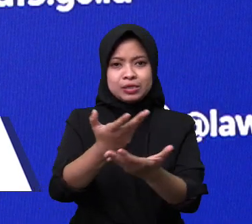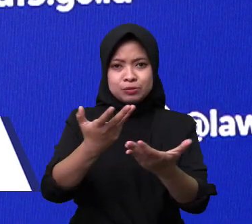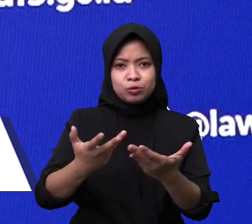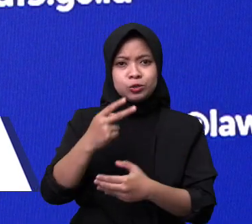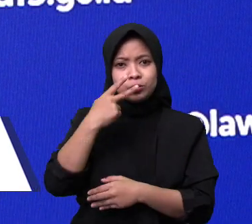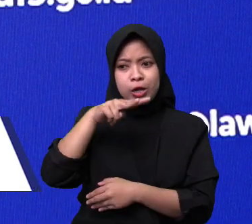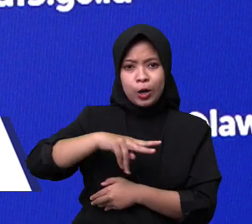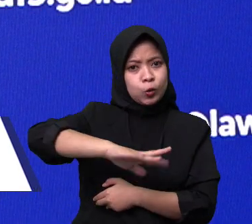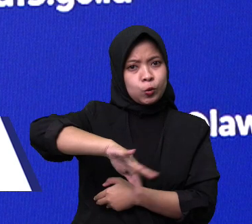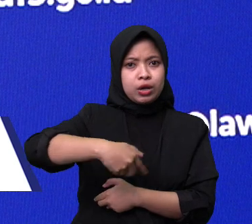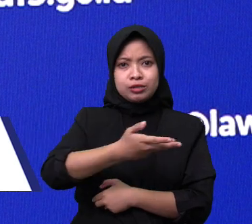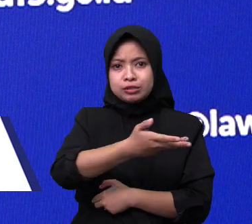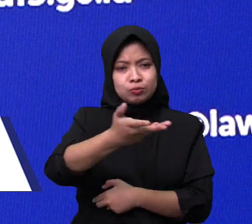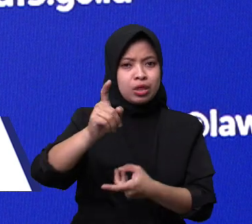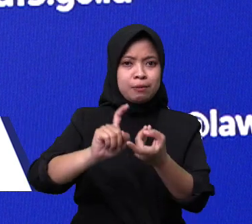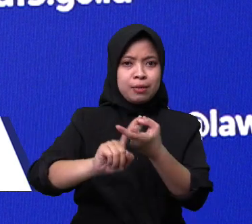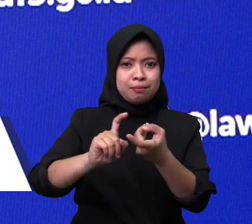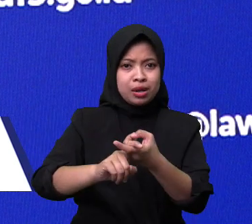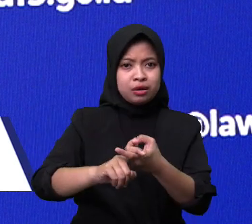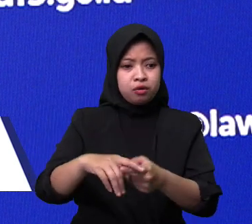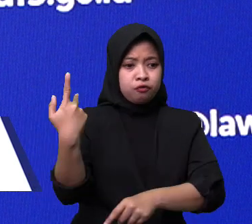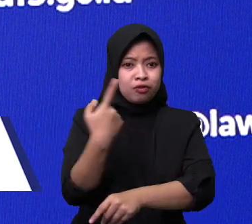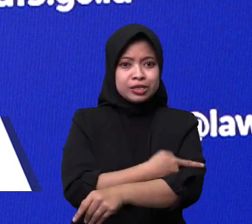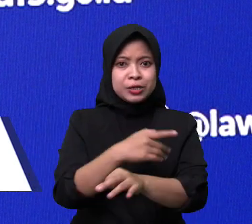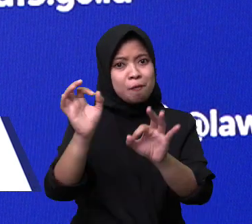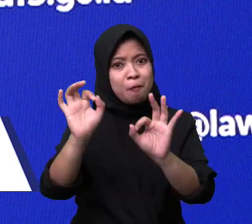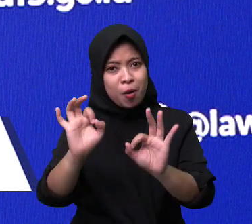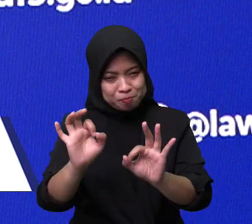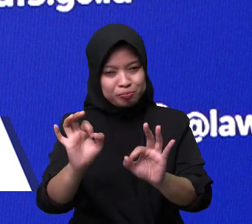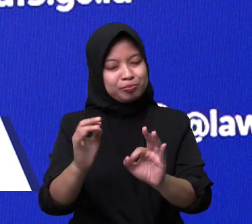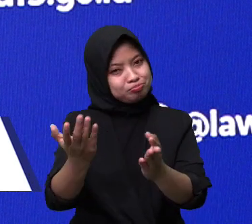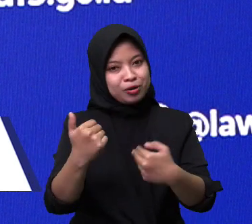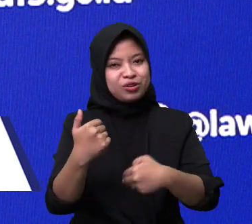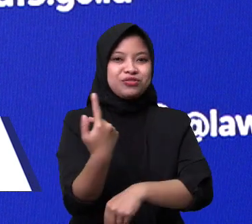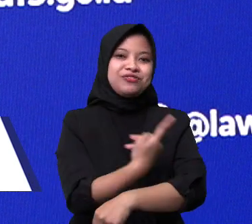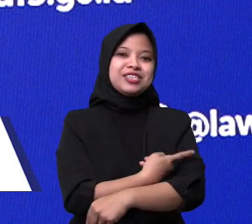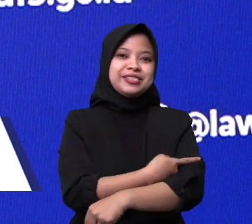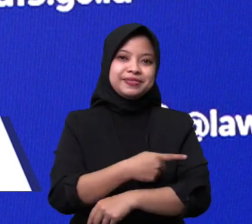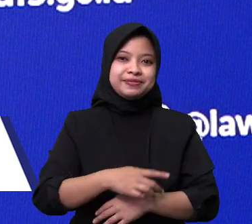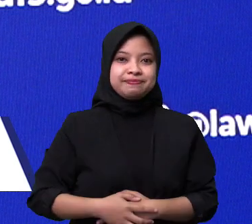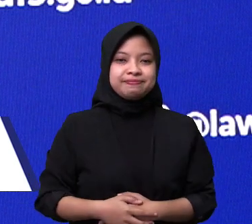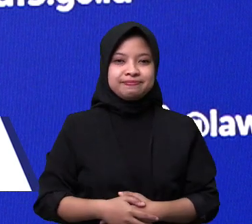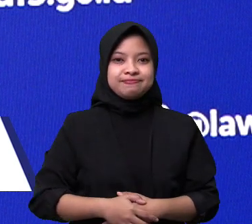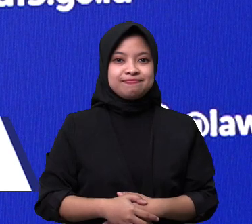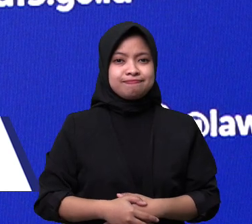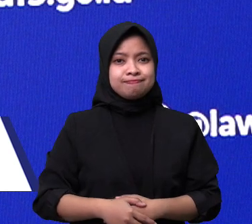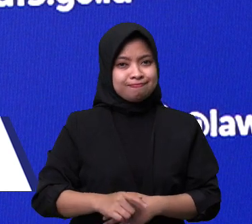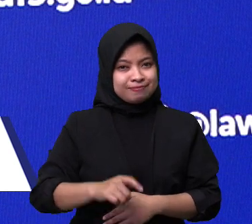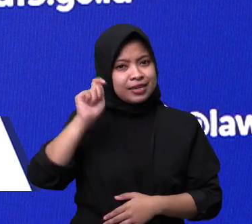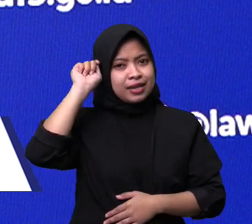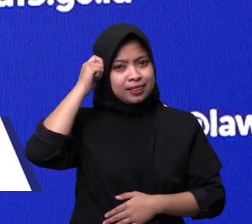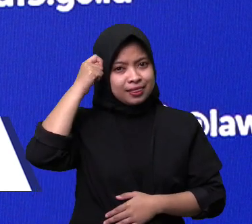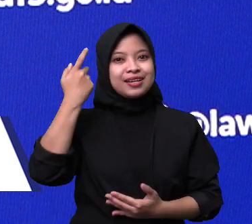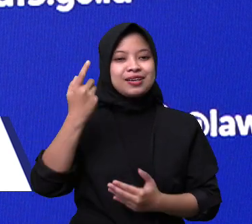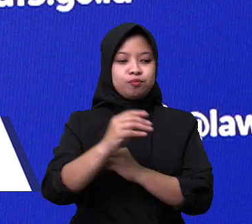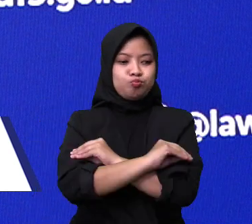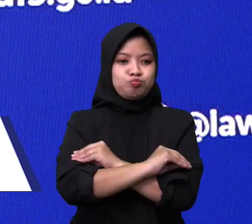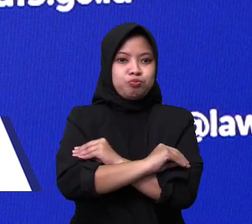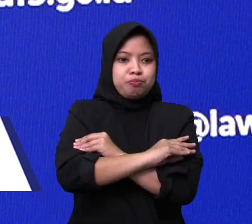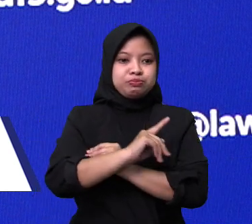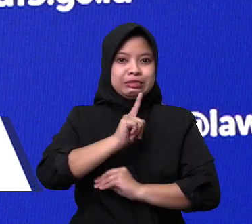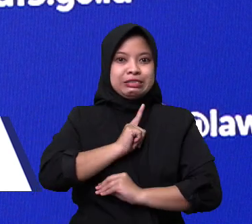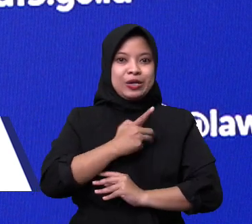saudara, keluarga, dan kerabat yang belum divaksinasi untuk segera melakukannya. Ingat, kekebalan kolektif